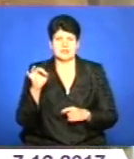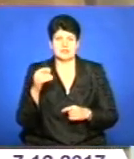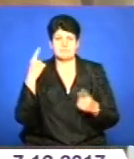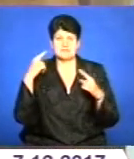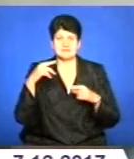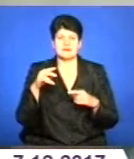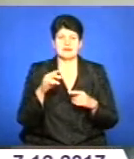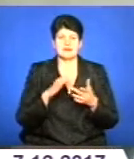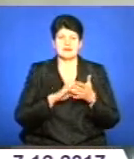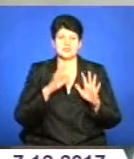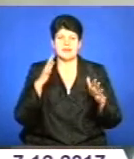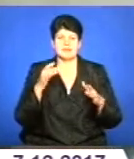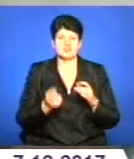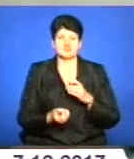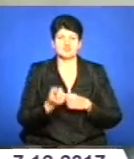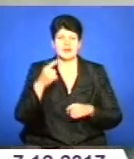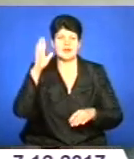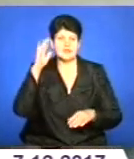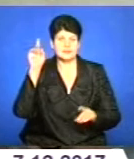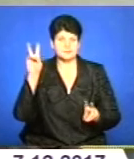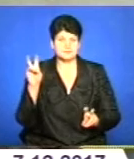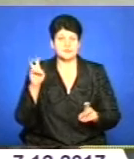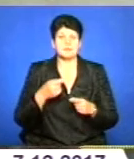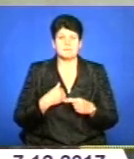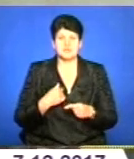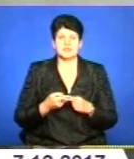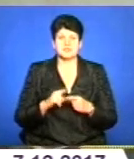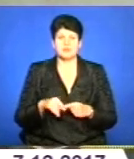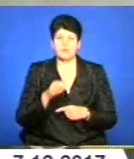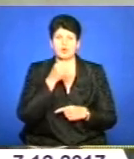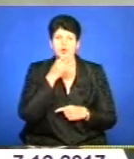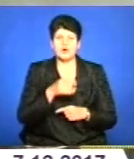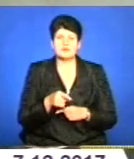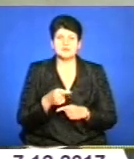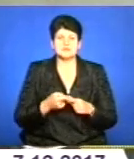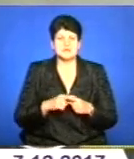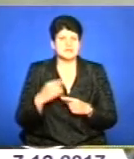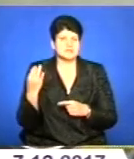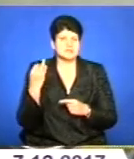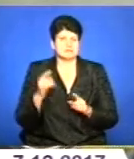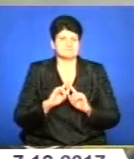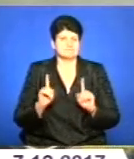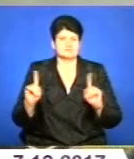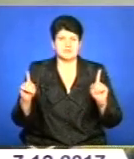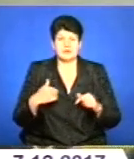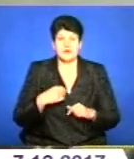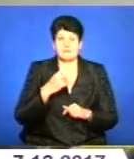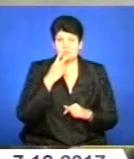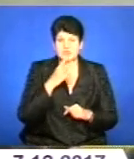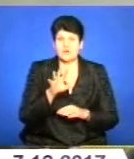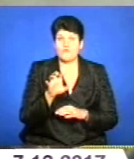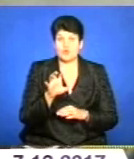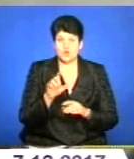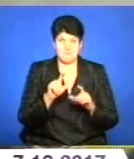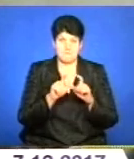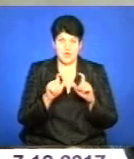«Кришталеві джерела». Мені це подобається, тому що це цікаве заняття, це щось оригінальне. Я побачила фотоапарат і